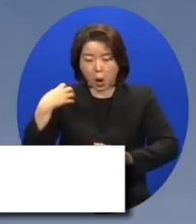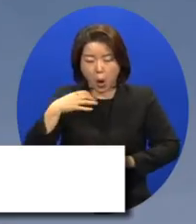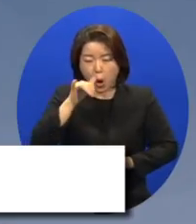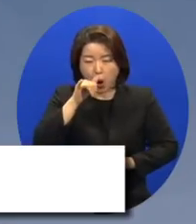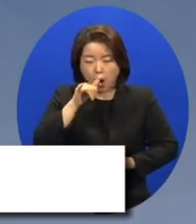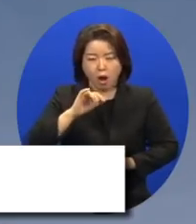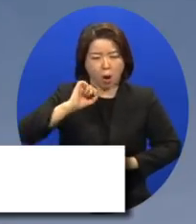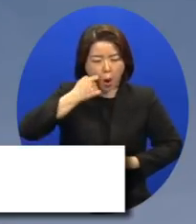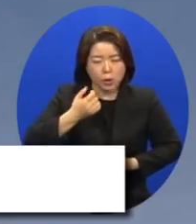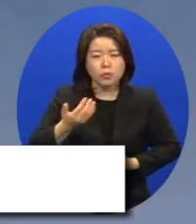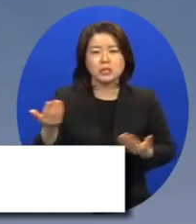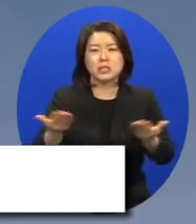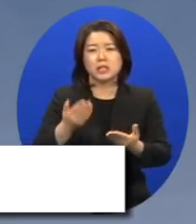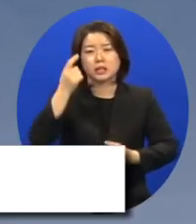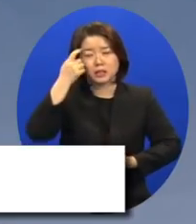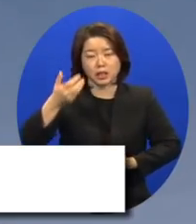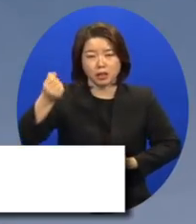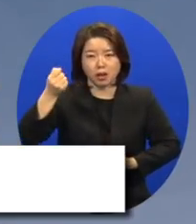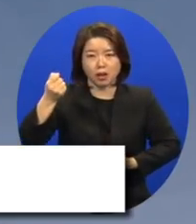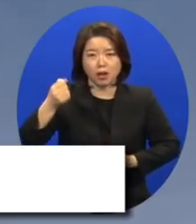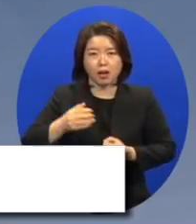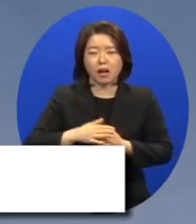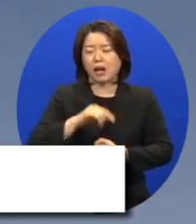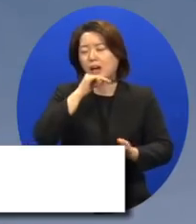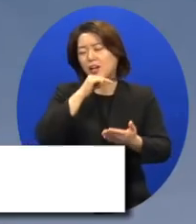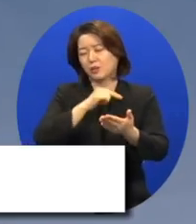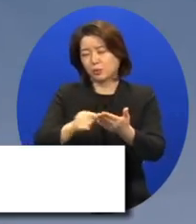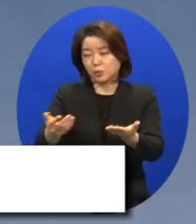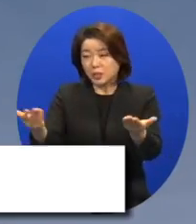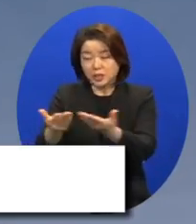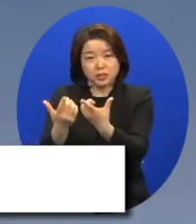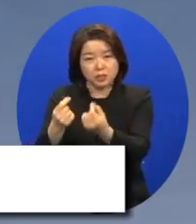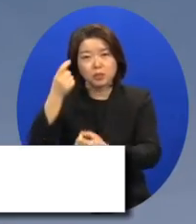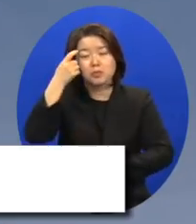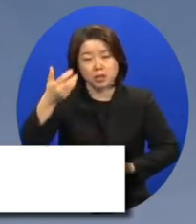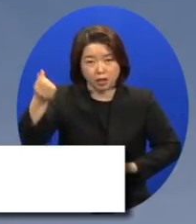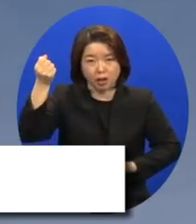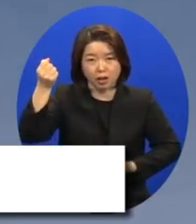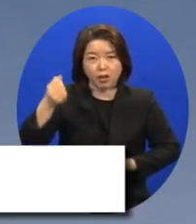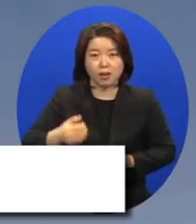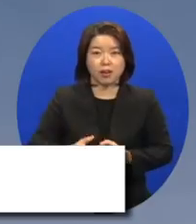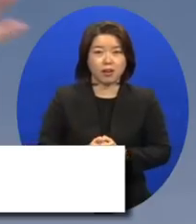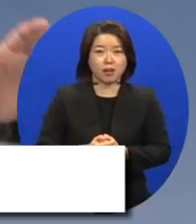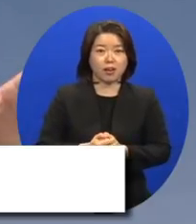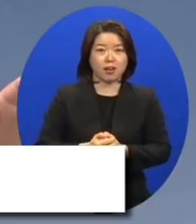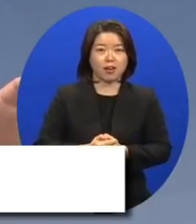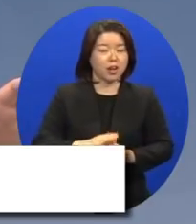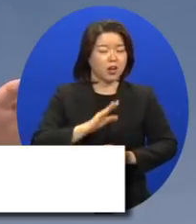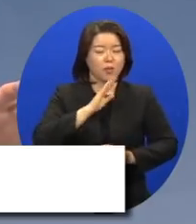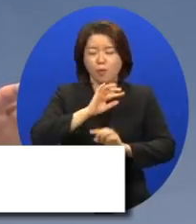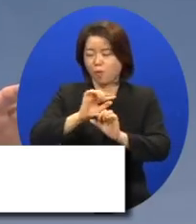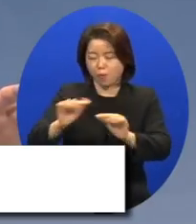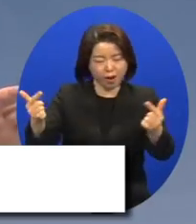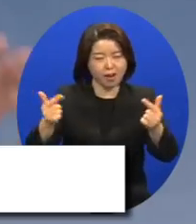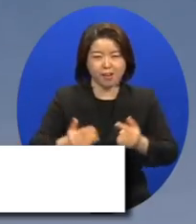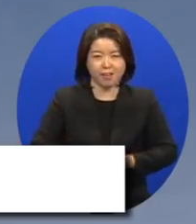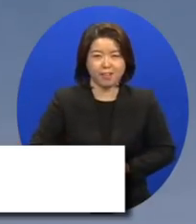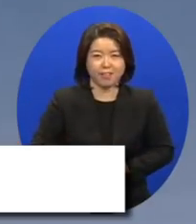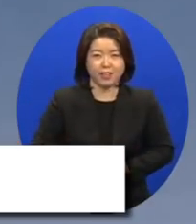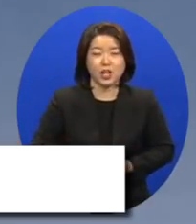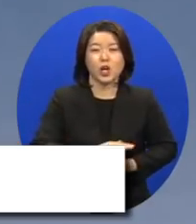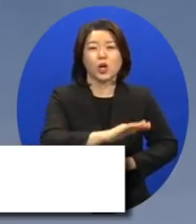일이라고 생각하고 그는 아주 손에 보는 일처럼 생각합니다 정말 그렇지 않습니다